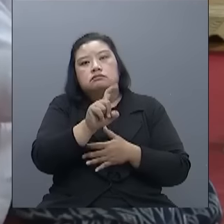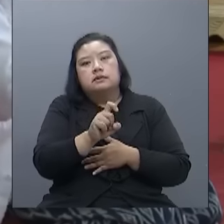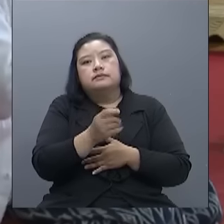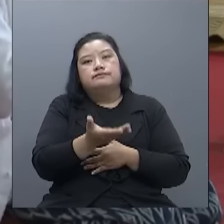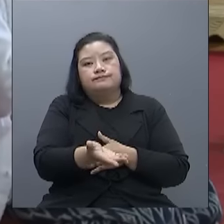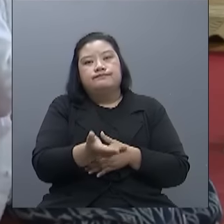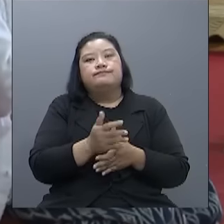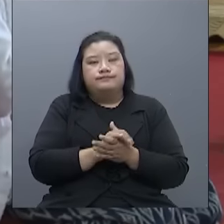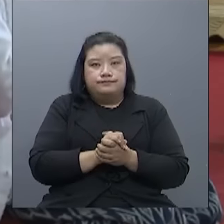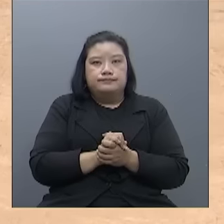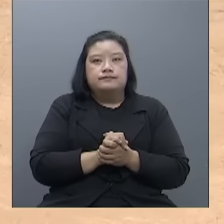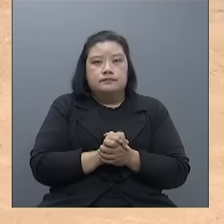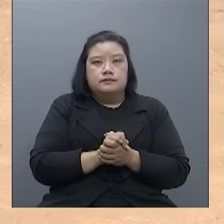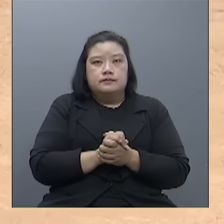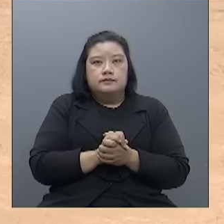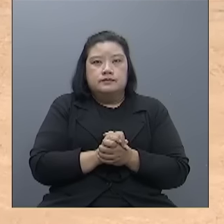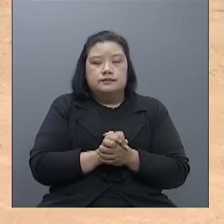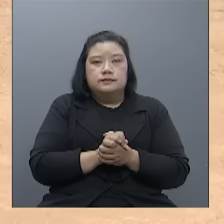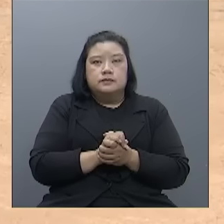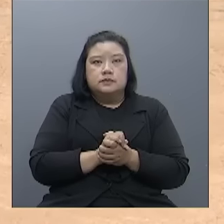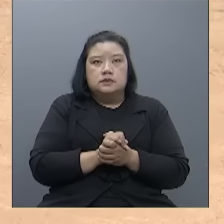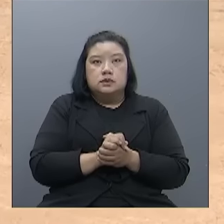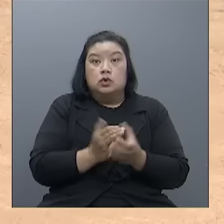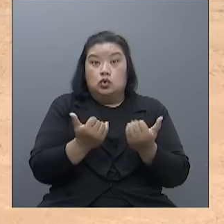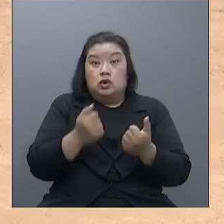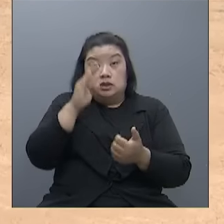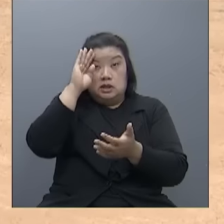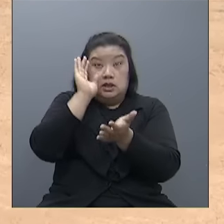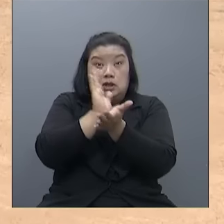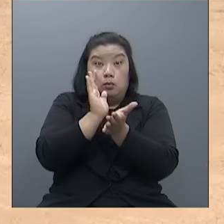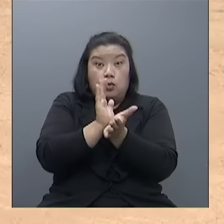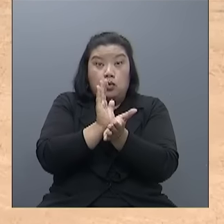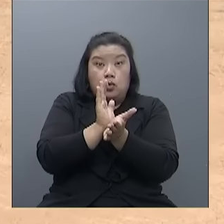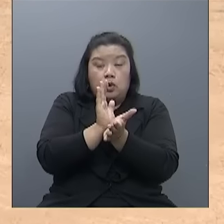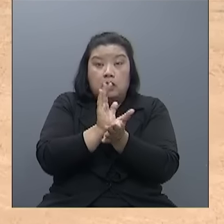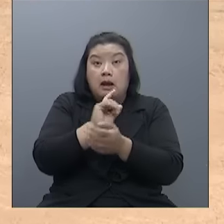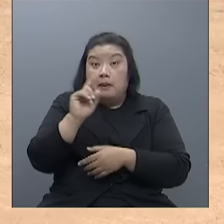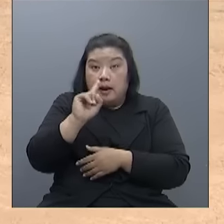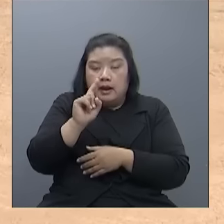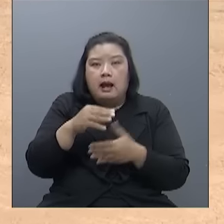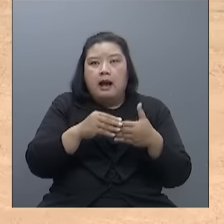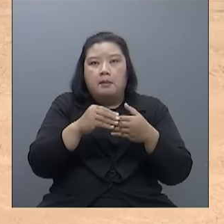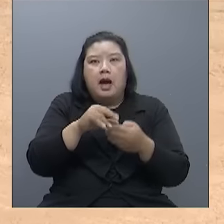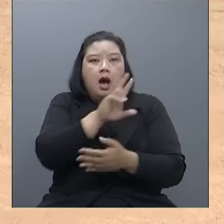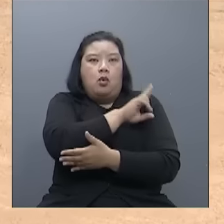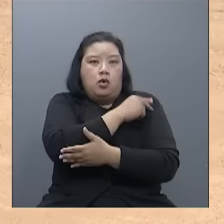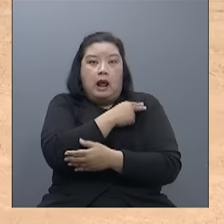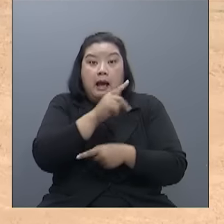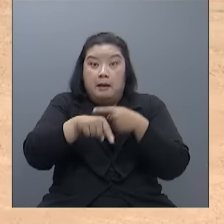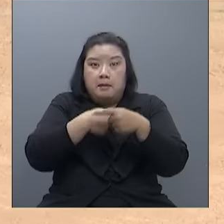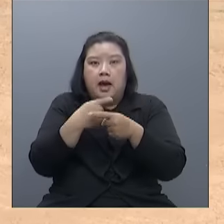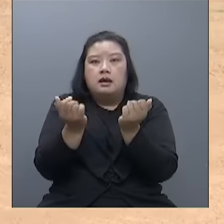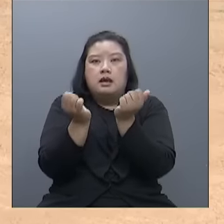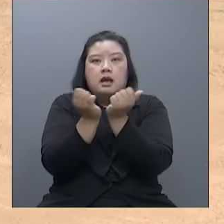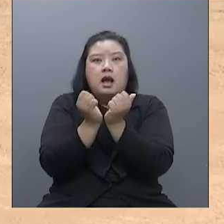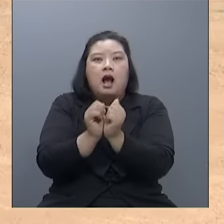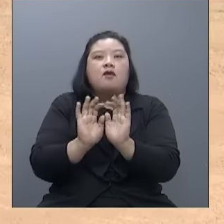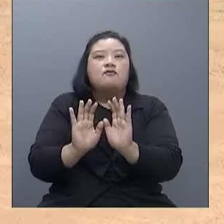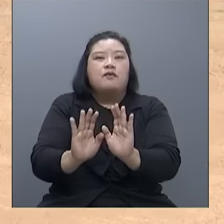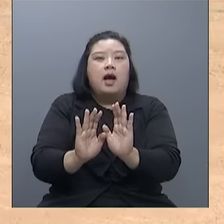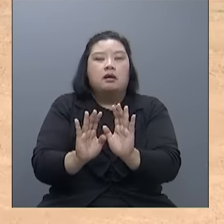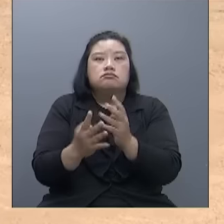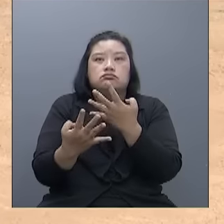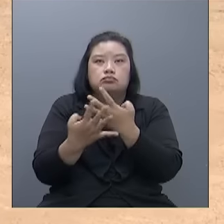ค่ะขณะที่ตอนนี้นะคะในส่วนของตำรวจเองค่ะได้มีการนำตัวผู้ก่อเหตุไปฝากขังนะคะที่ศาลจังหวัดส